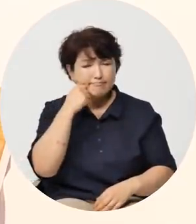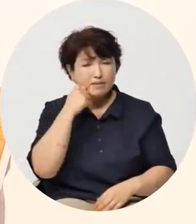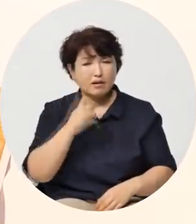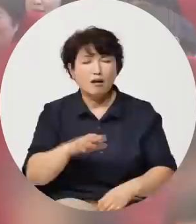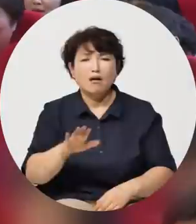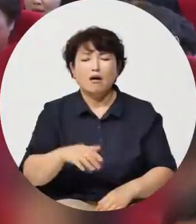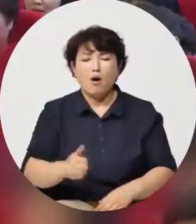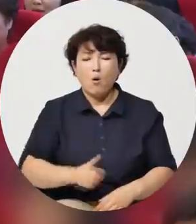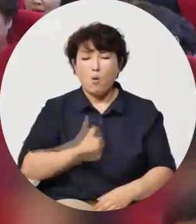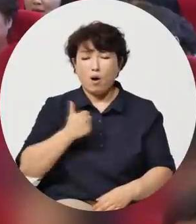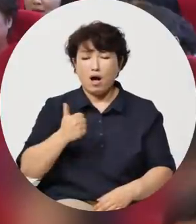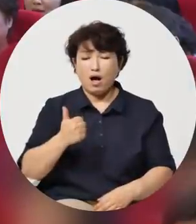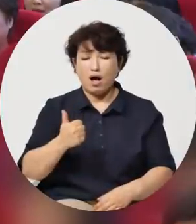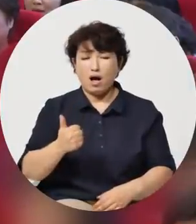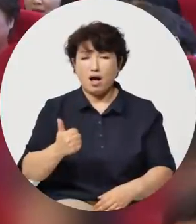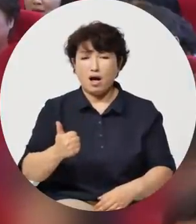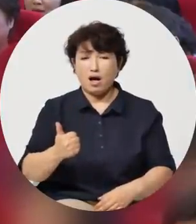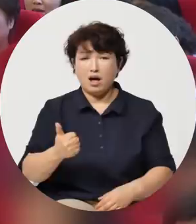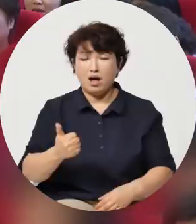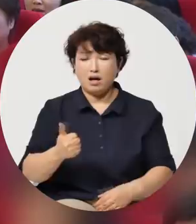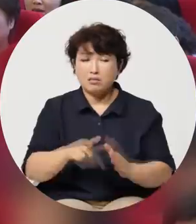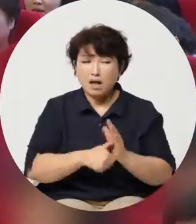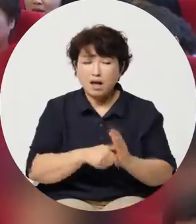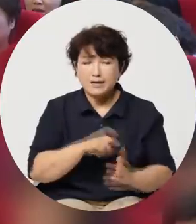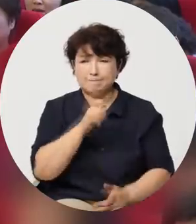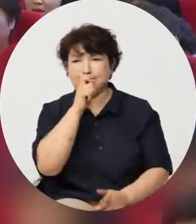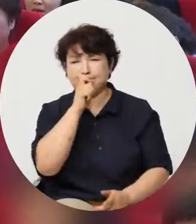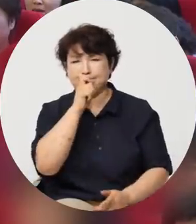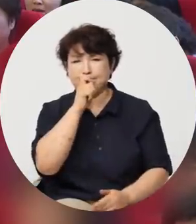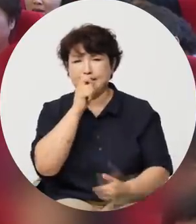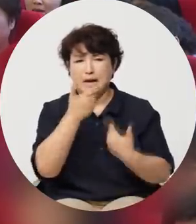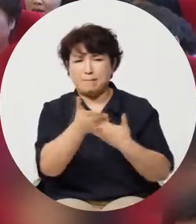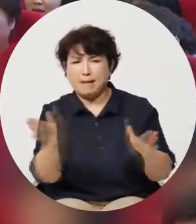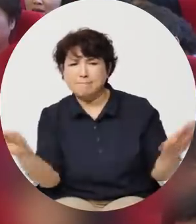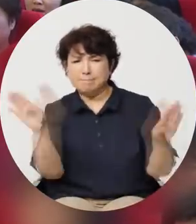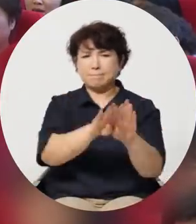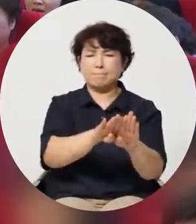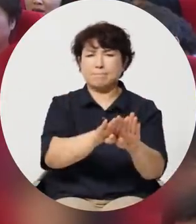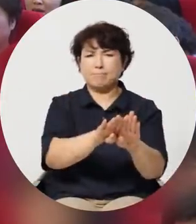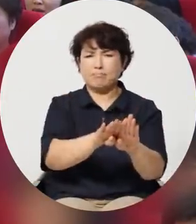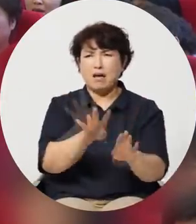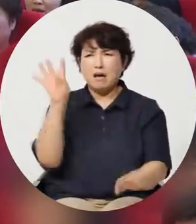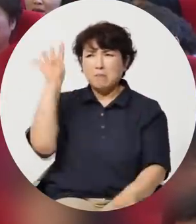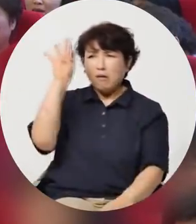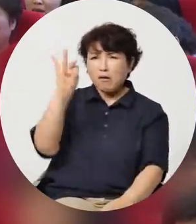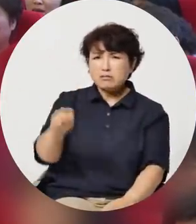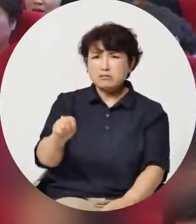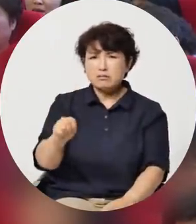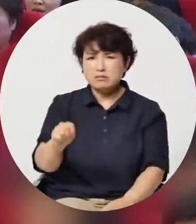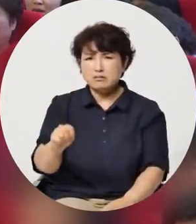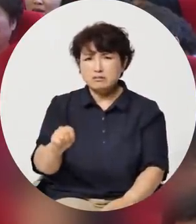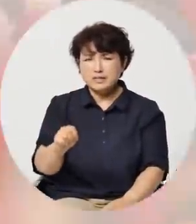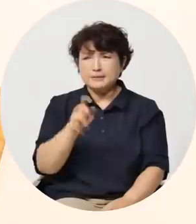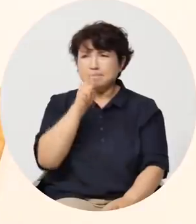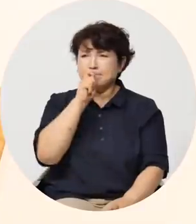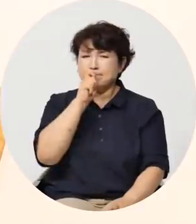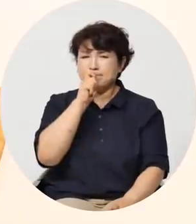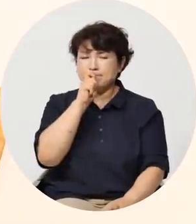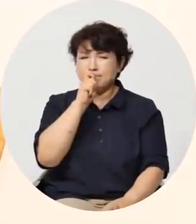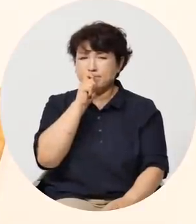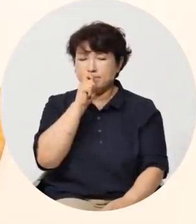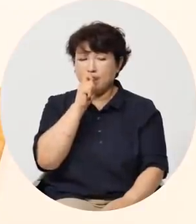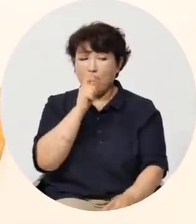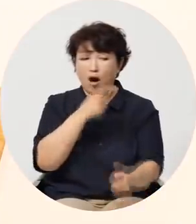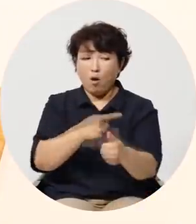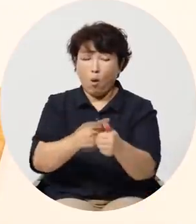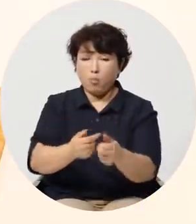아, 그러면 화가 나면 말을 안 하고 방에 들어가서 며칠이고 그냥 남편이? 말을. 그런